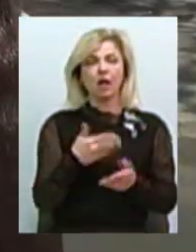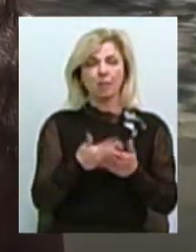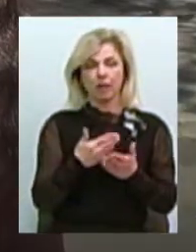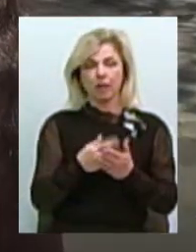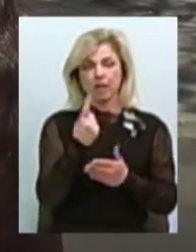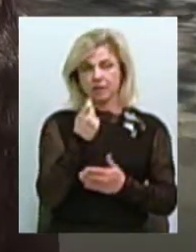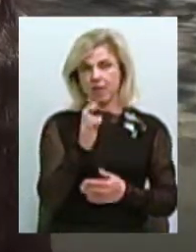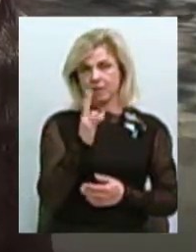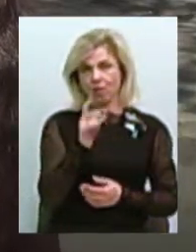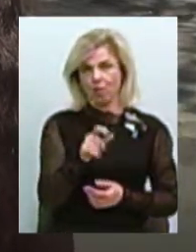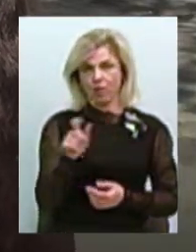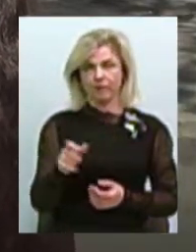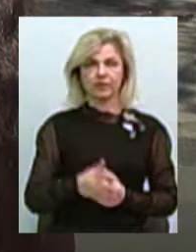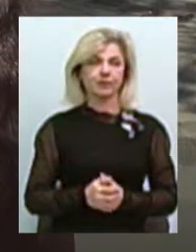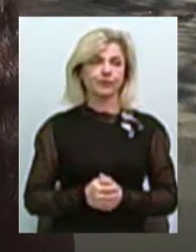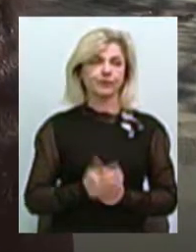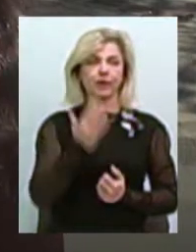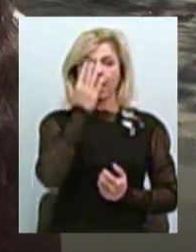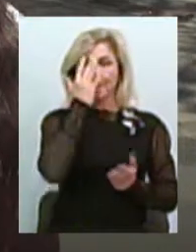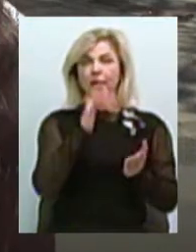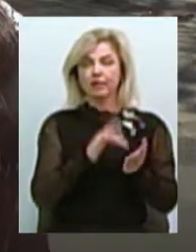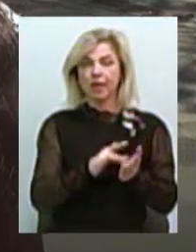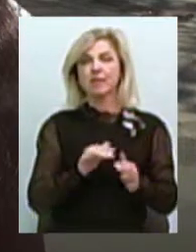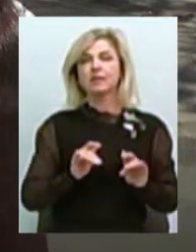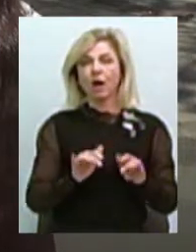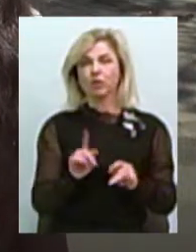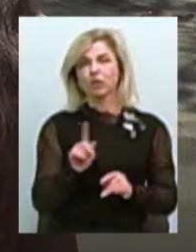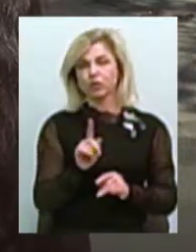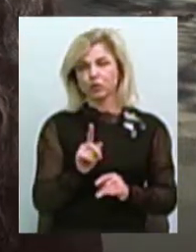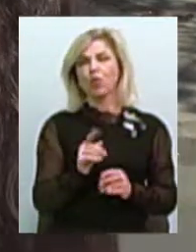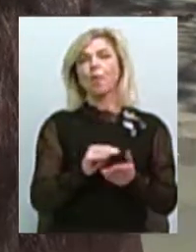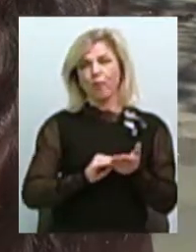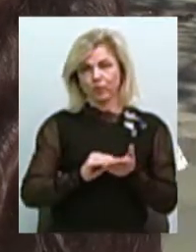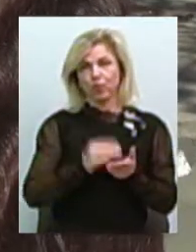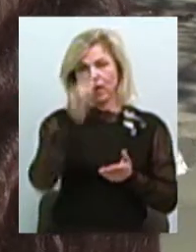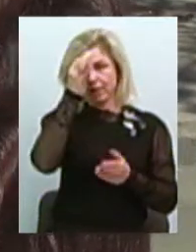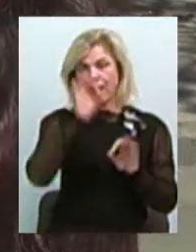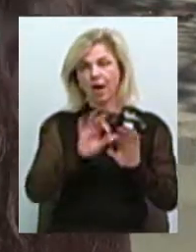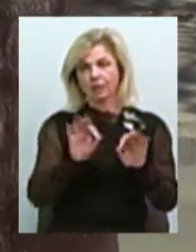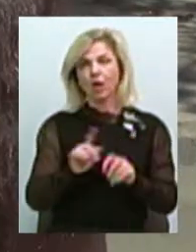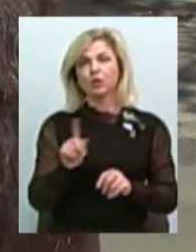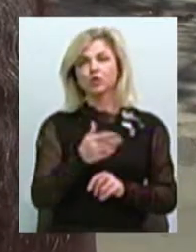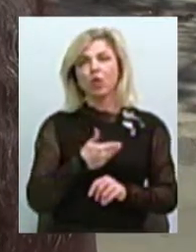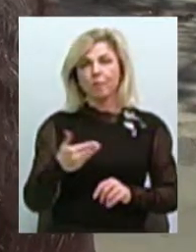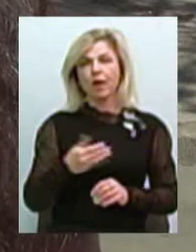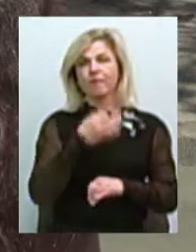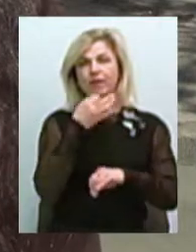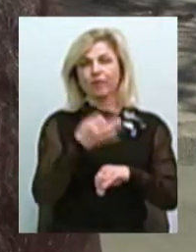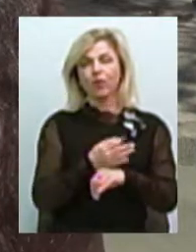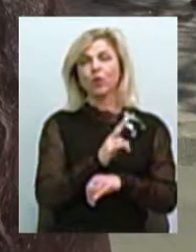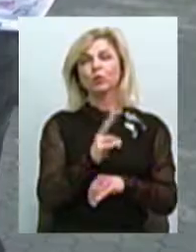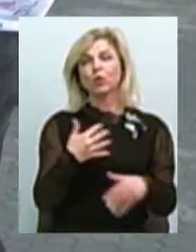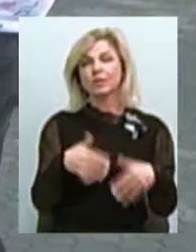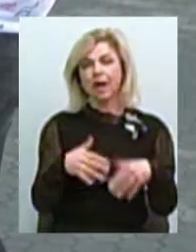– ще раз нагадати, що ми маємо відповідати, нести відповідальність за тих, хто слабкіший, хто потребує